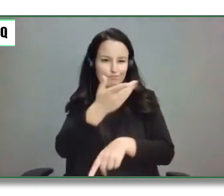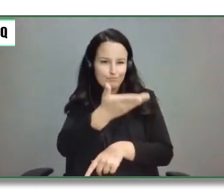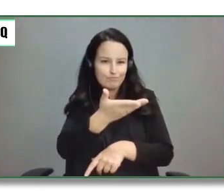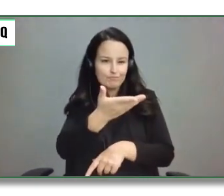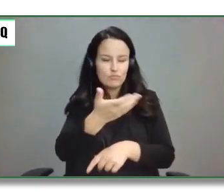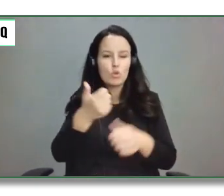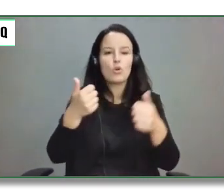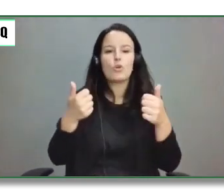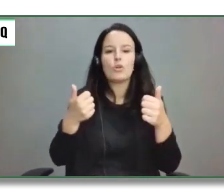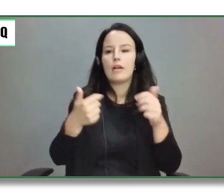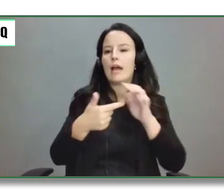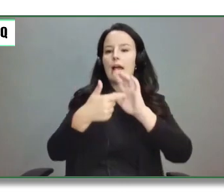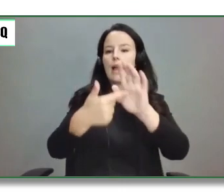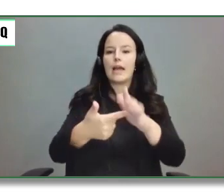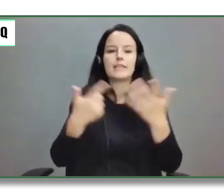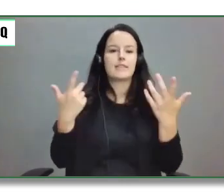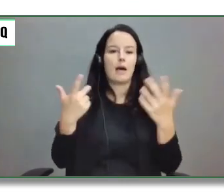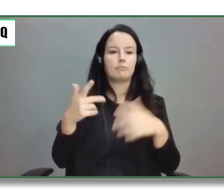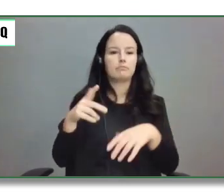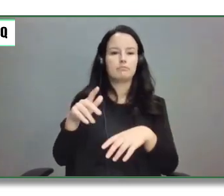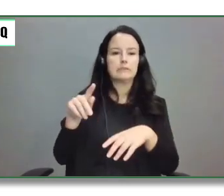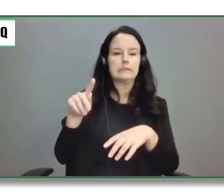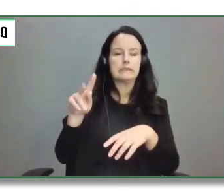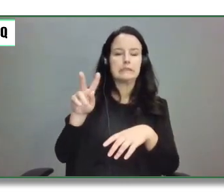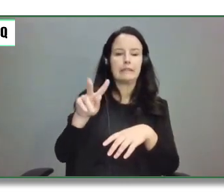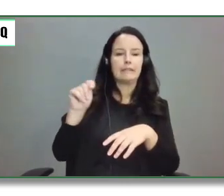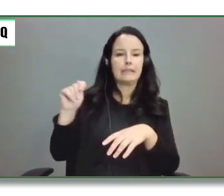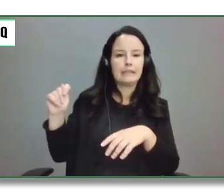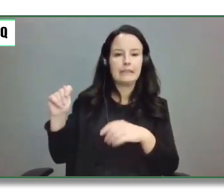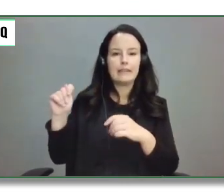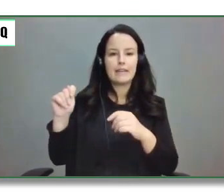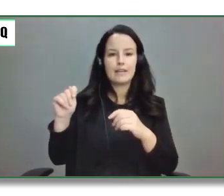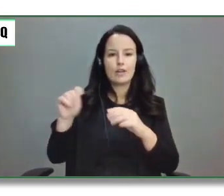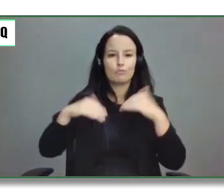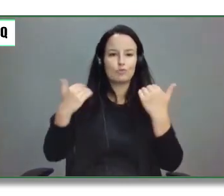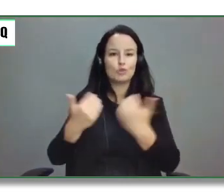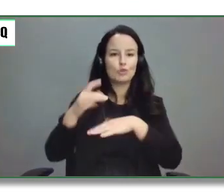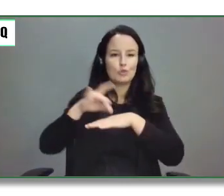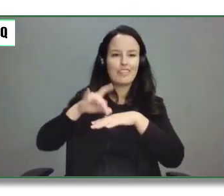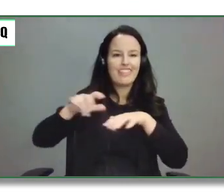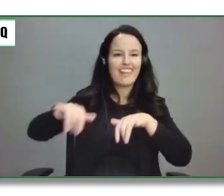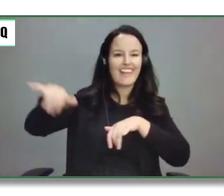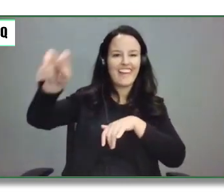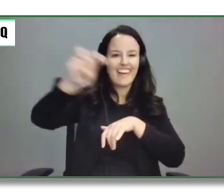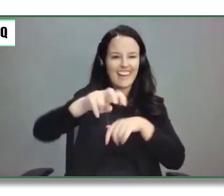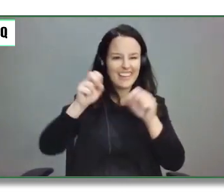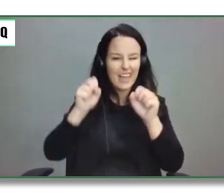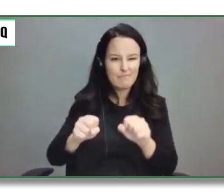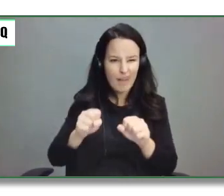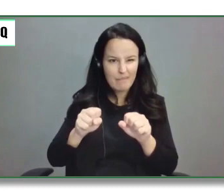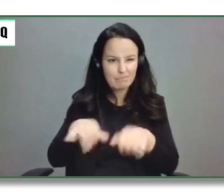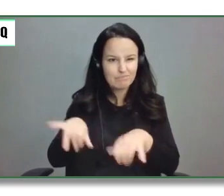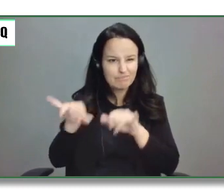exemple des véhicules tout-terrain, des fauteuils roulants tout-terrain? Oui, j'ai utilisé